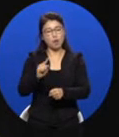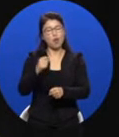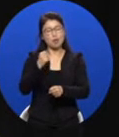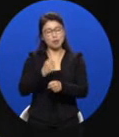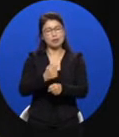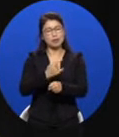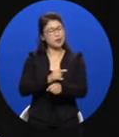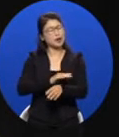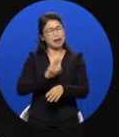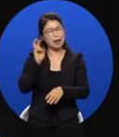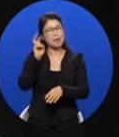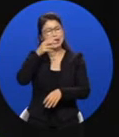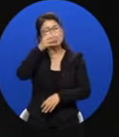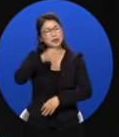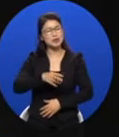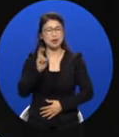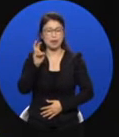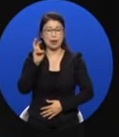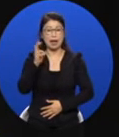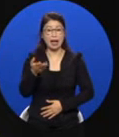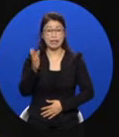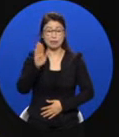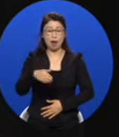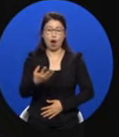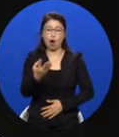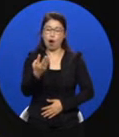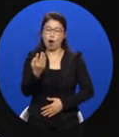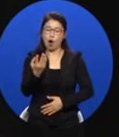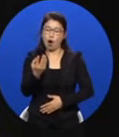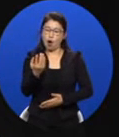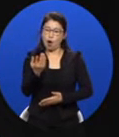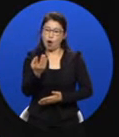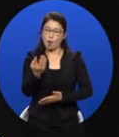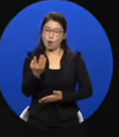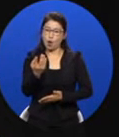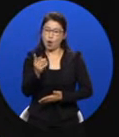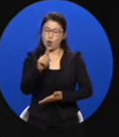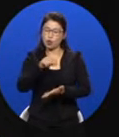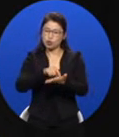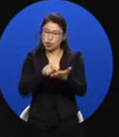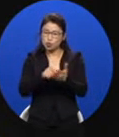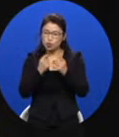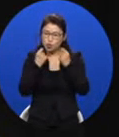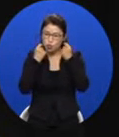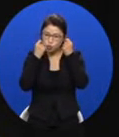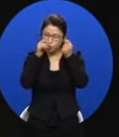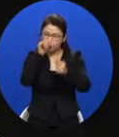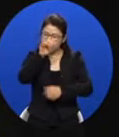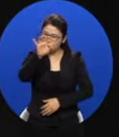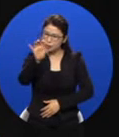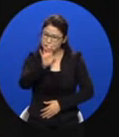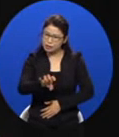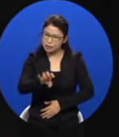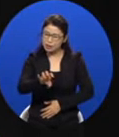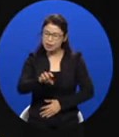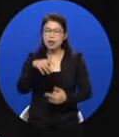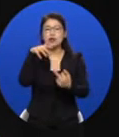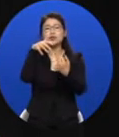만들려고 해도 잘 안 됐을 겁니다만은 얼만큼 노력을 많이 했는지 모르겠습니다. 자기